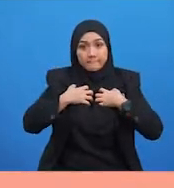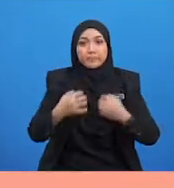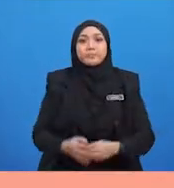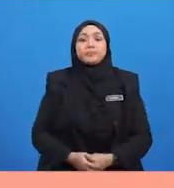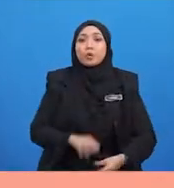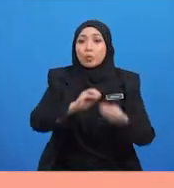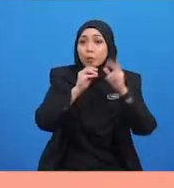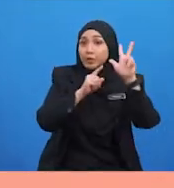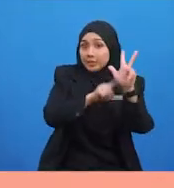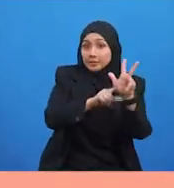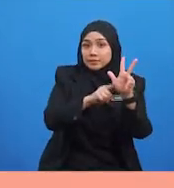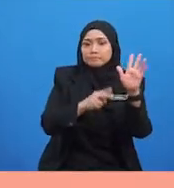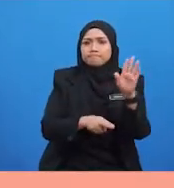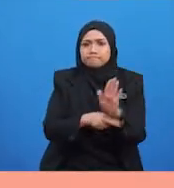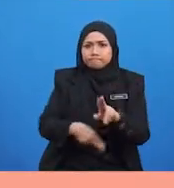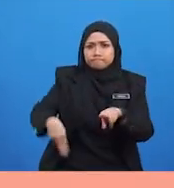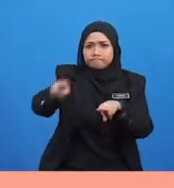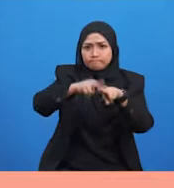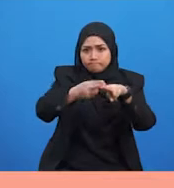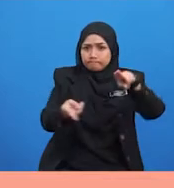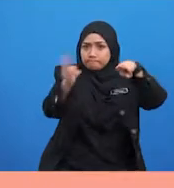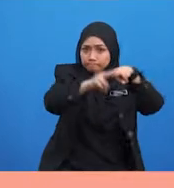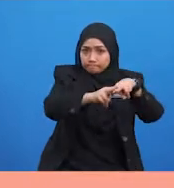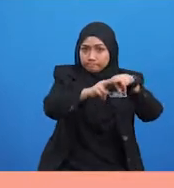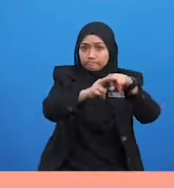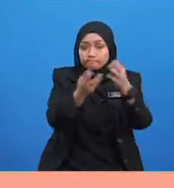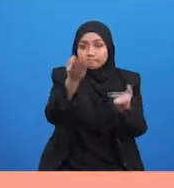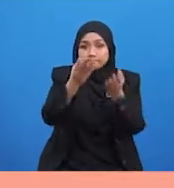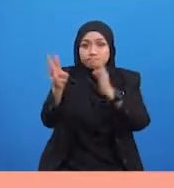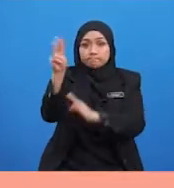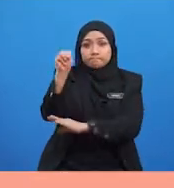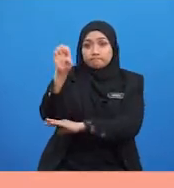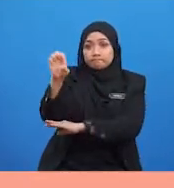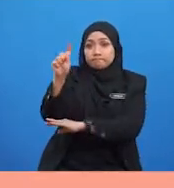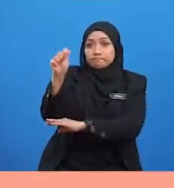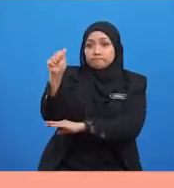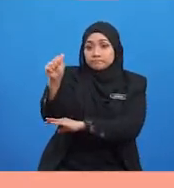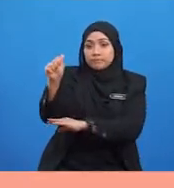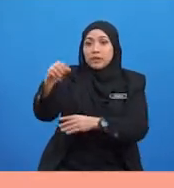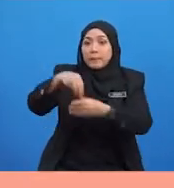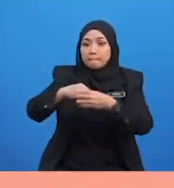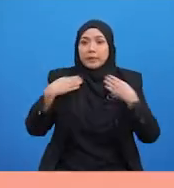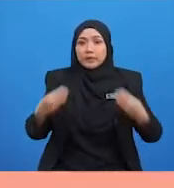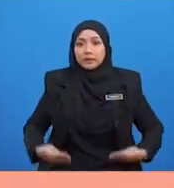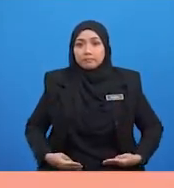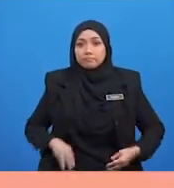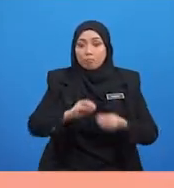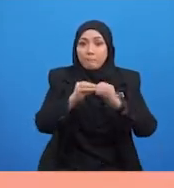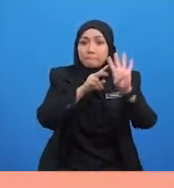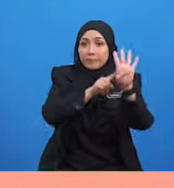paru-paru. 3. Meningkatkan kadar metabolisme.